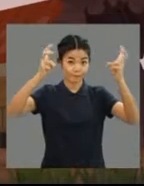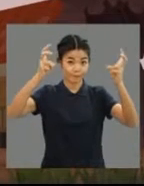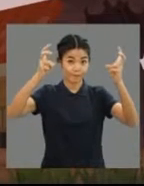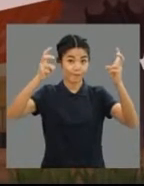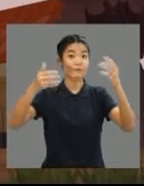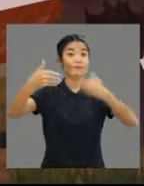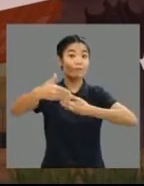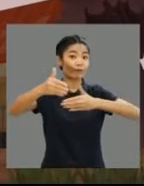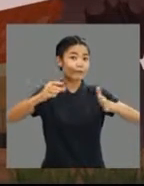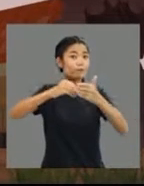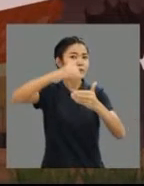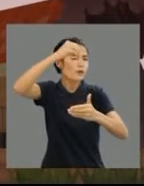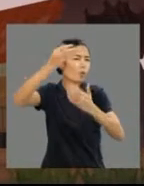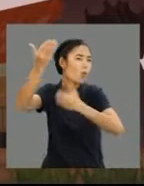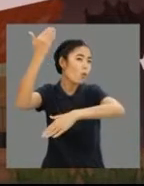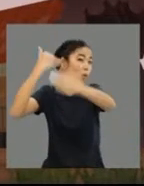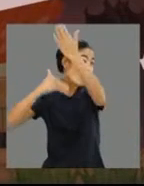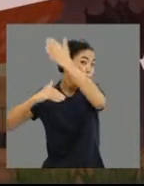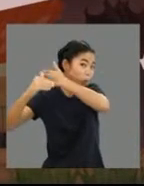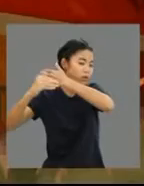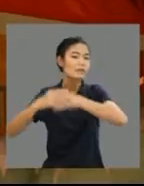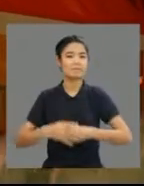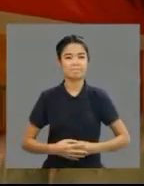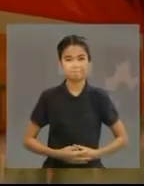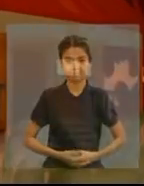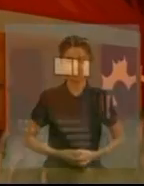ตอนห้องเรียนในตำนาน